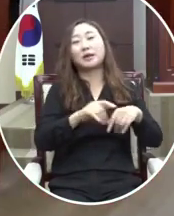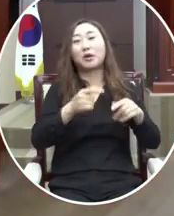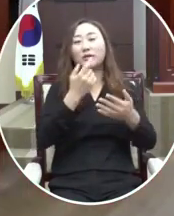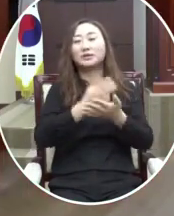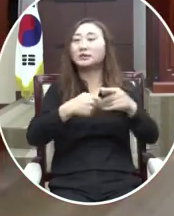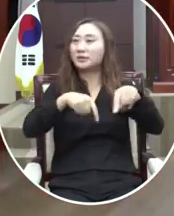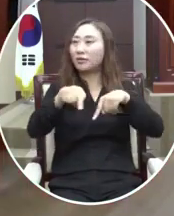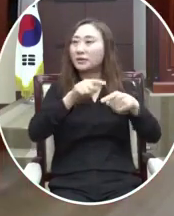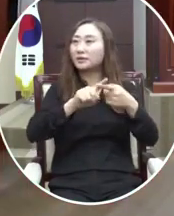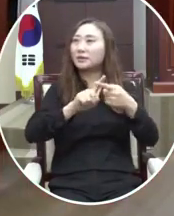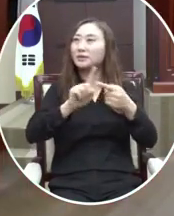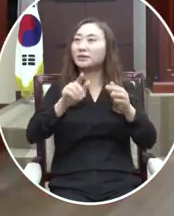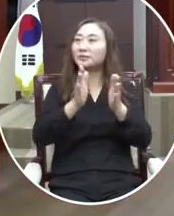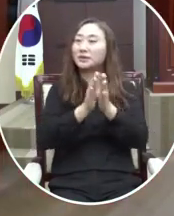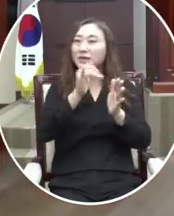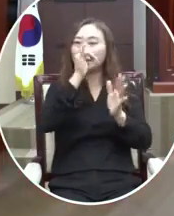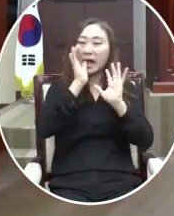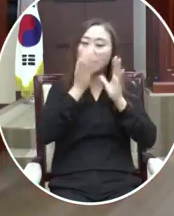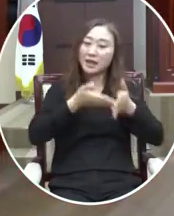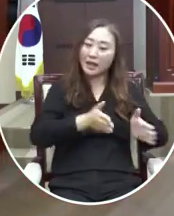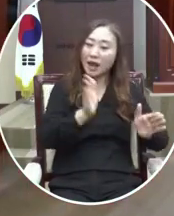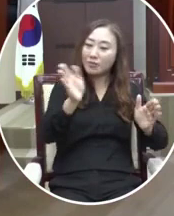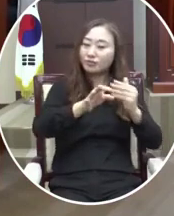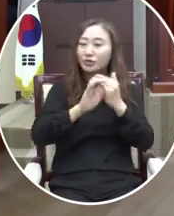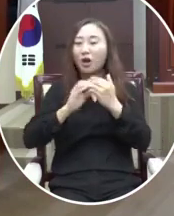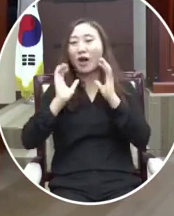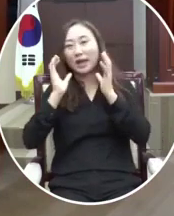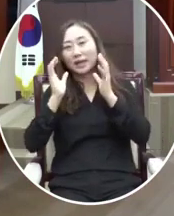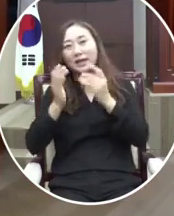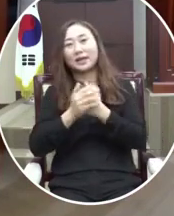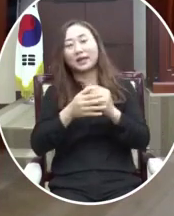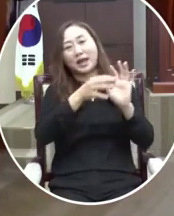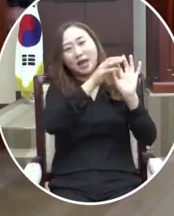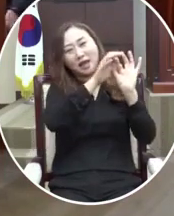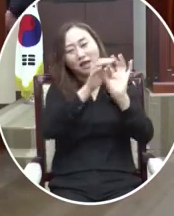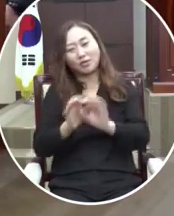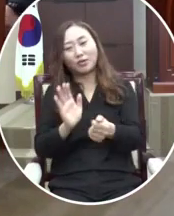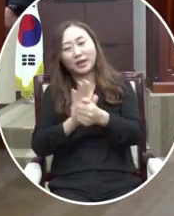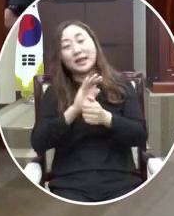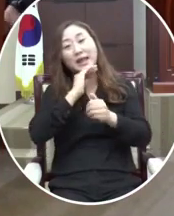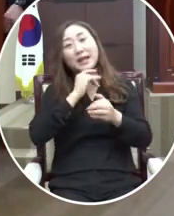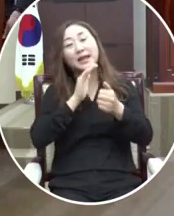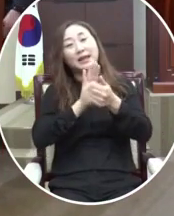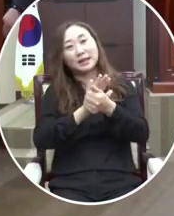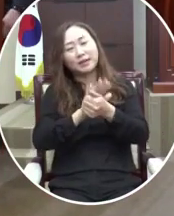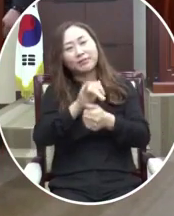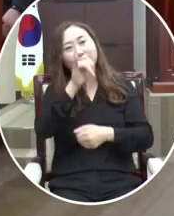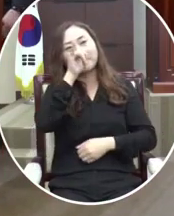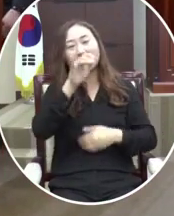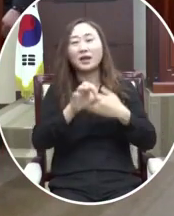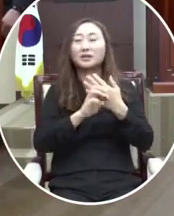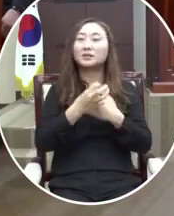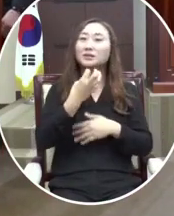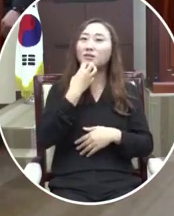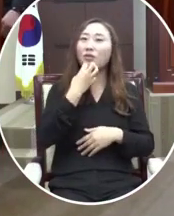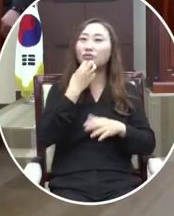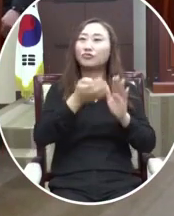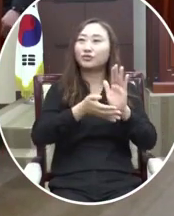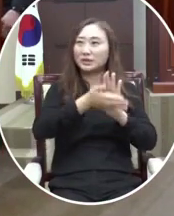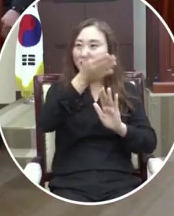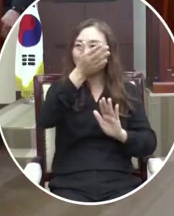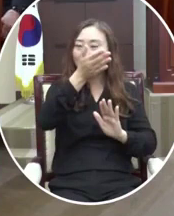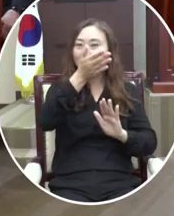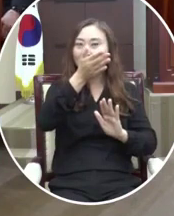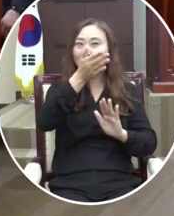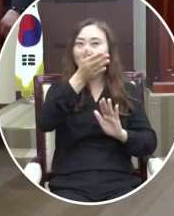있습니다 임신 출산기 동기까지 생활밀착형 양육 정책은 합계출산율 서울시 1위